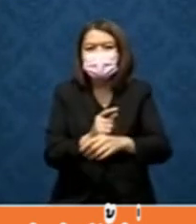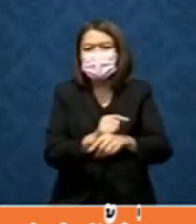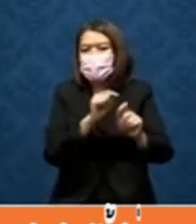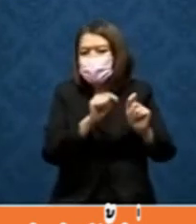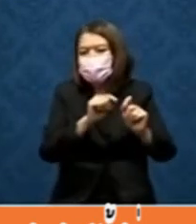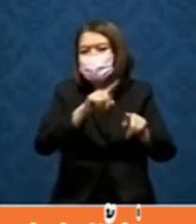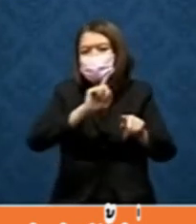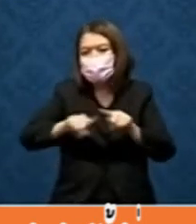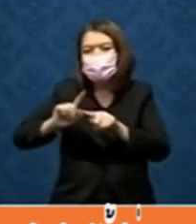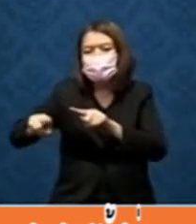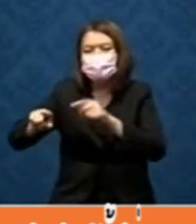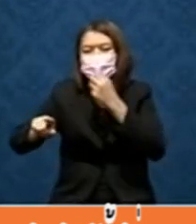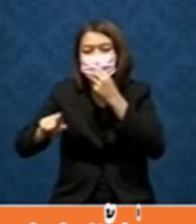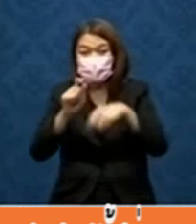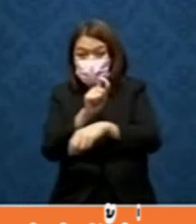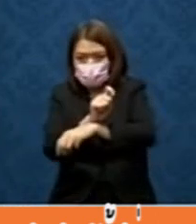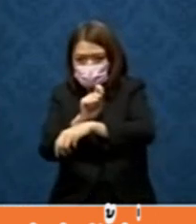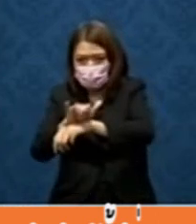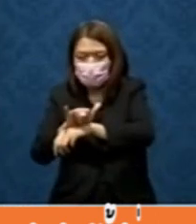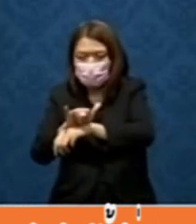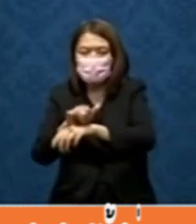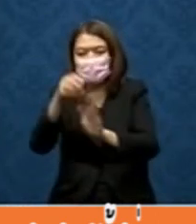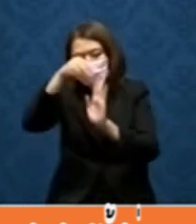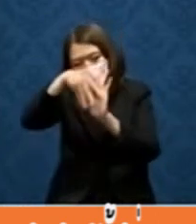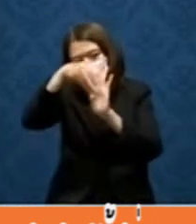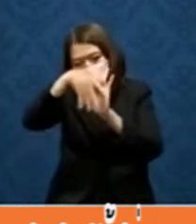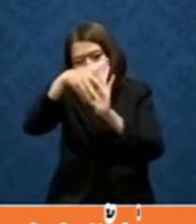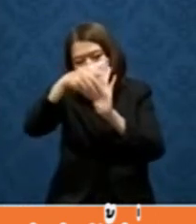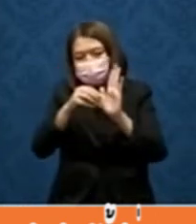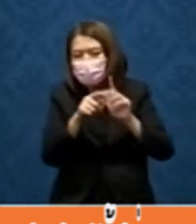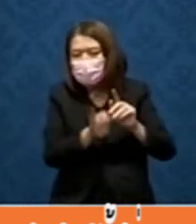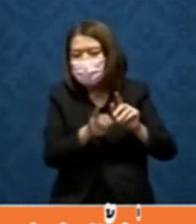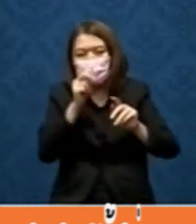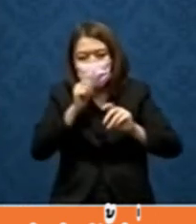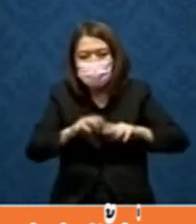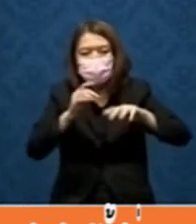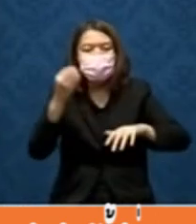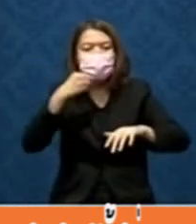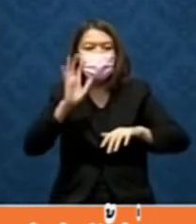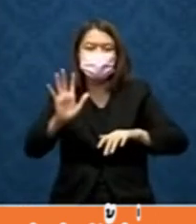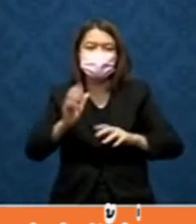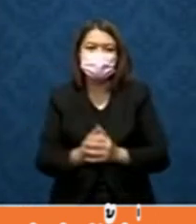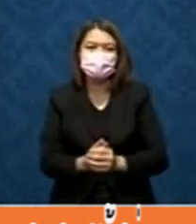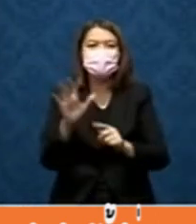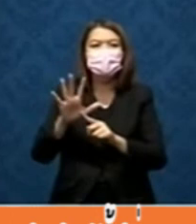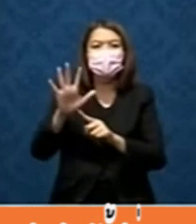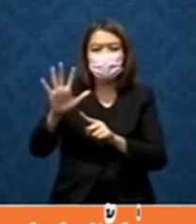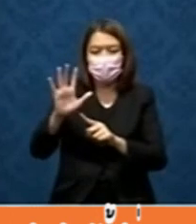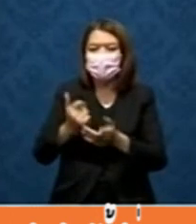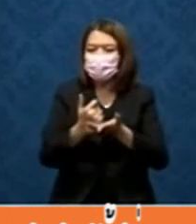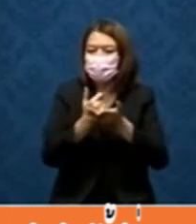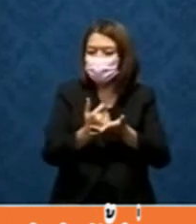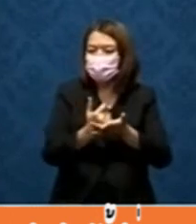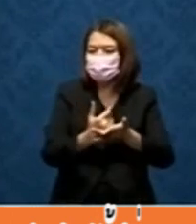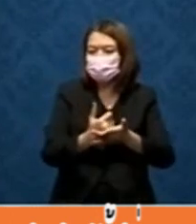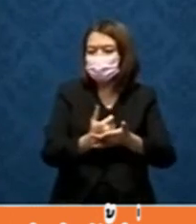เจ็บางใส บางซ้ายต้องไม่ใช่พื้นที่รับกรมอีกต่อไป5. พื้นที่ประส